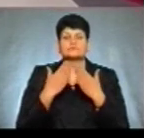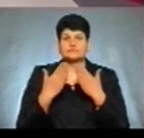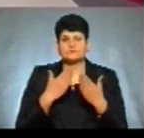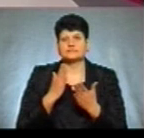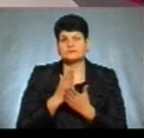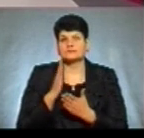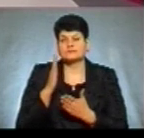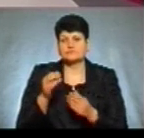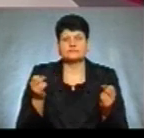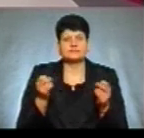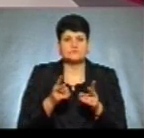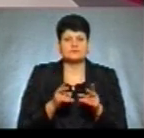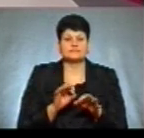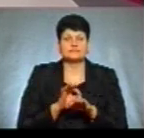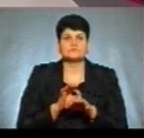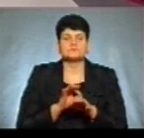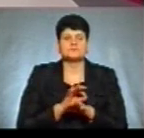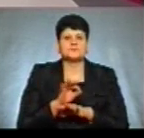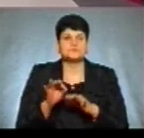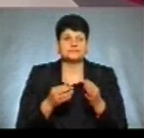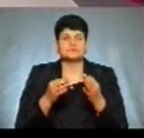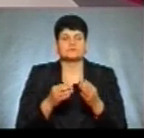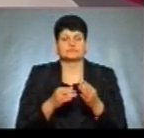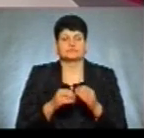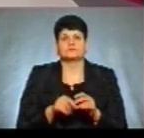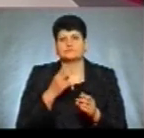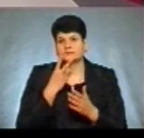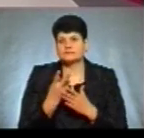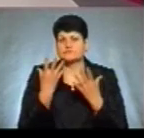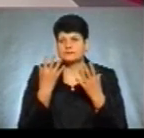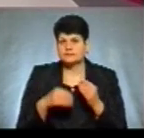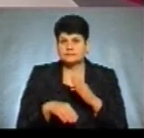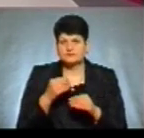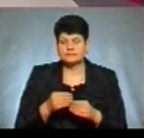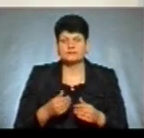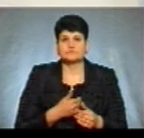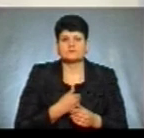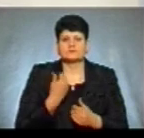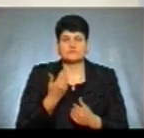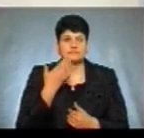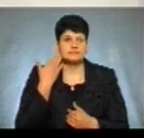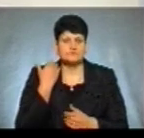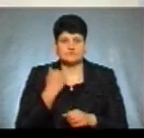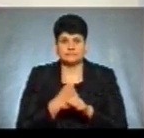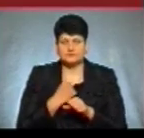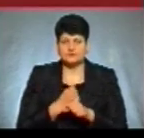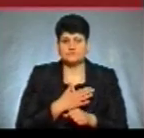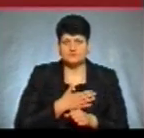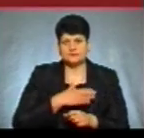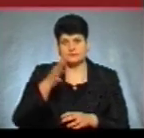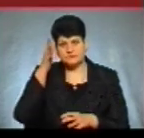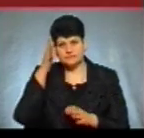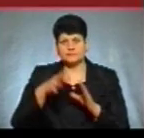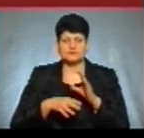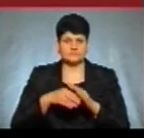мати спецпроект «Марафон про день виборів». І вам бажаю легкої роботи у цей передвиборчий період, а нам – мудрого